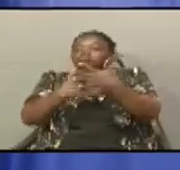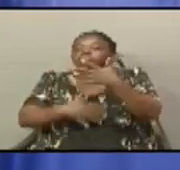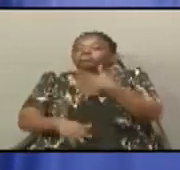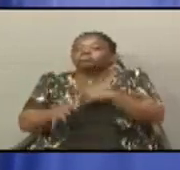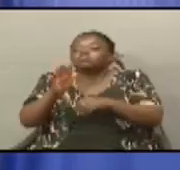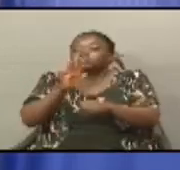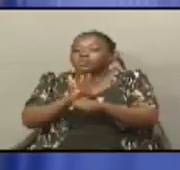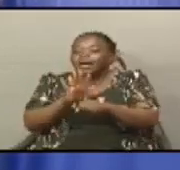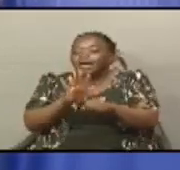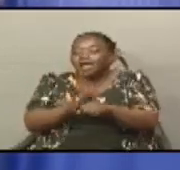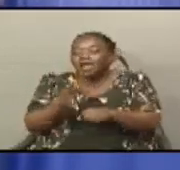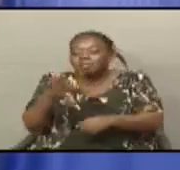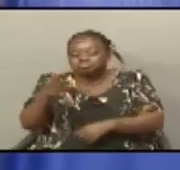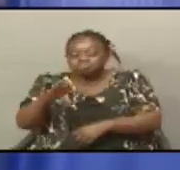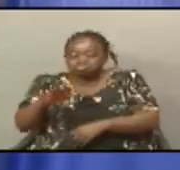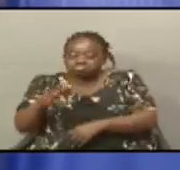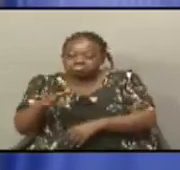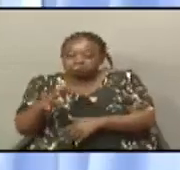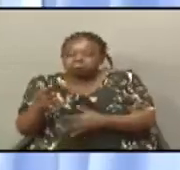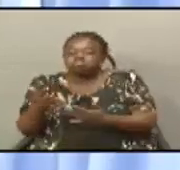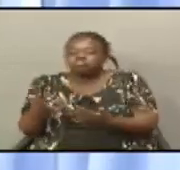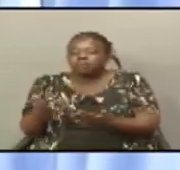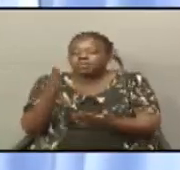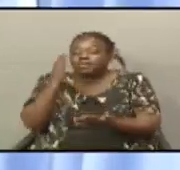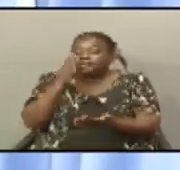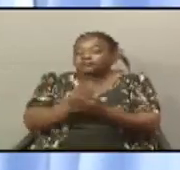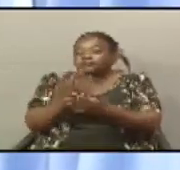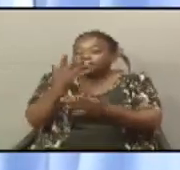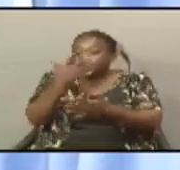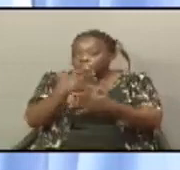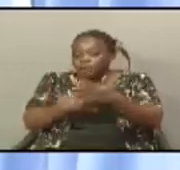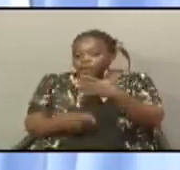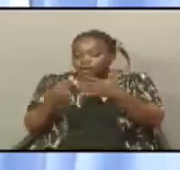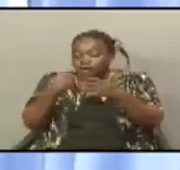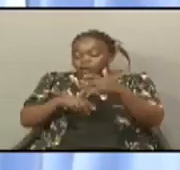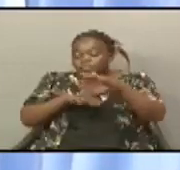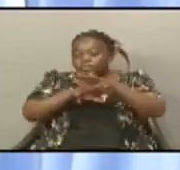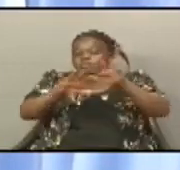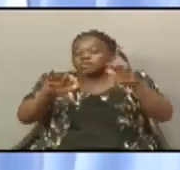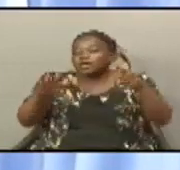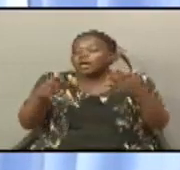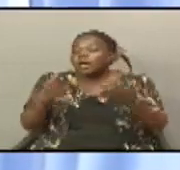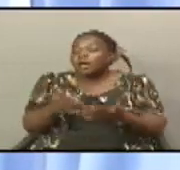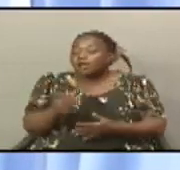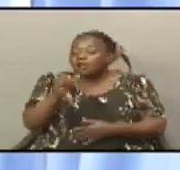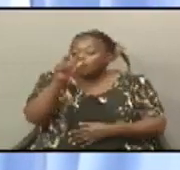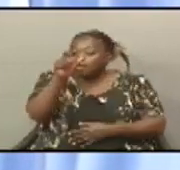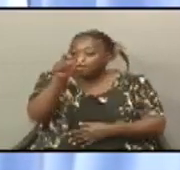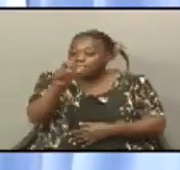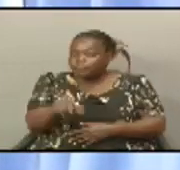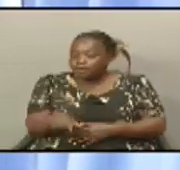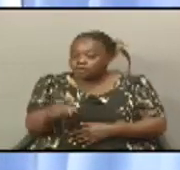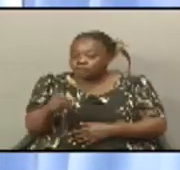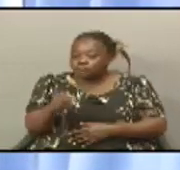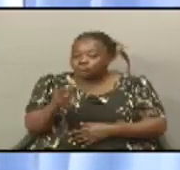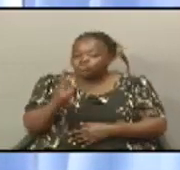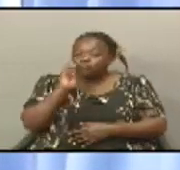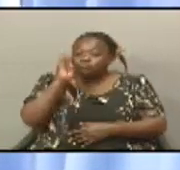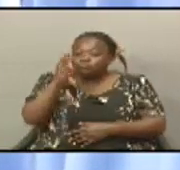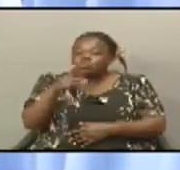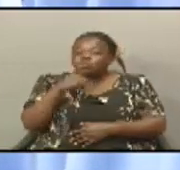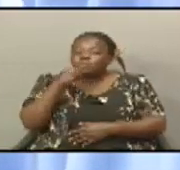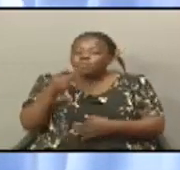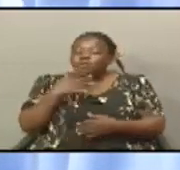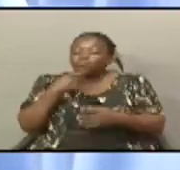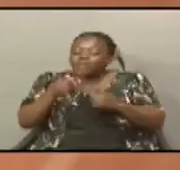so n'astabilizinga bleeding nerekeraawo. Yawuthanyidde nti okusinziira kwongera omulwadde gye yabadde mukyala zenga omukyala yagende